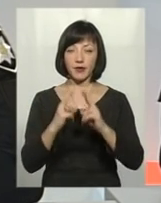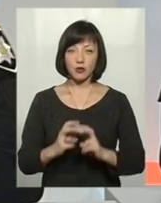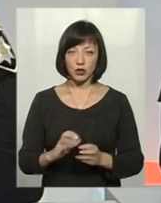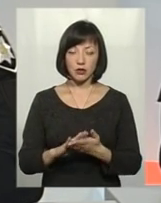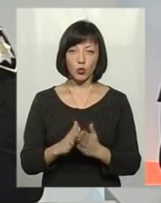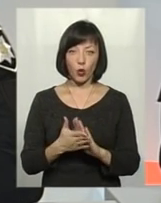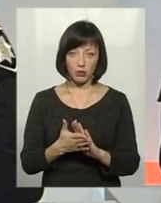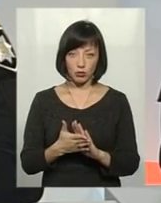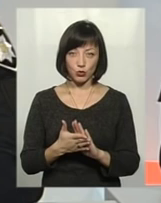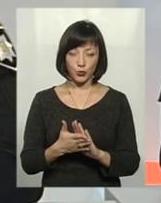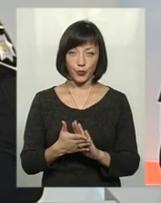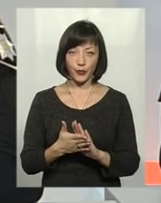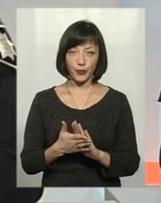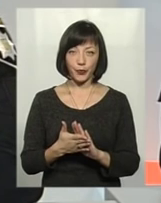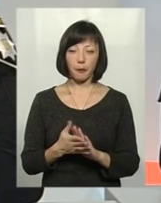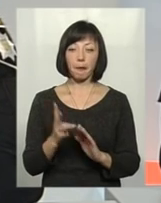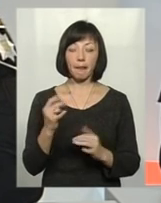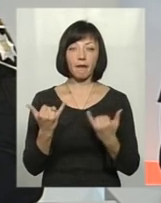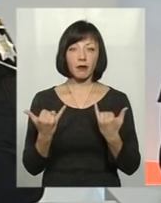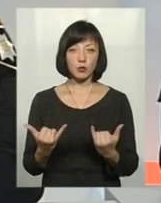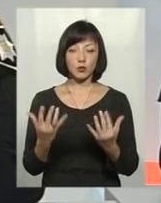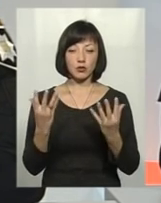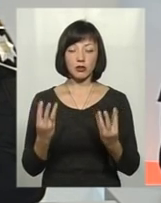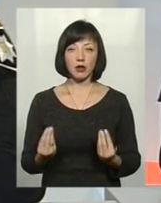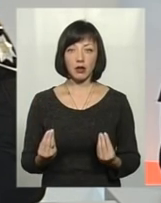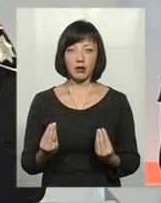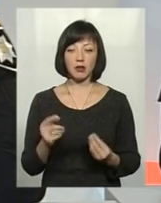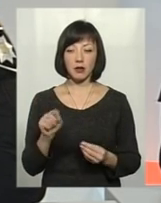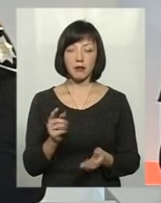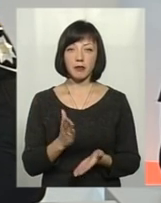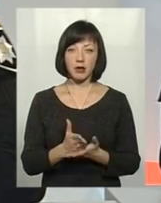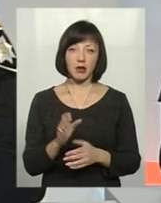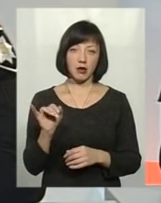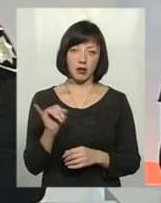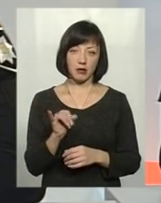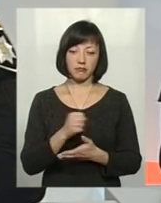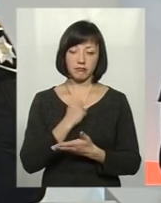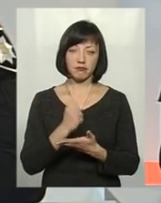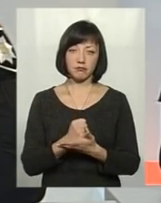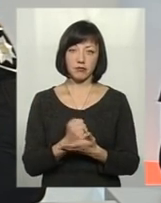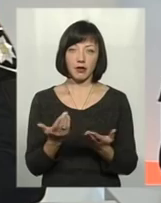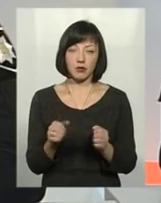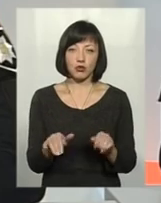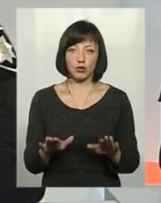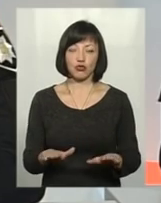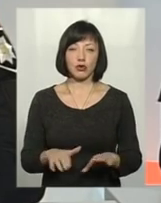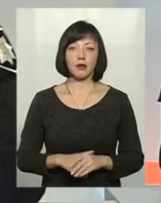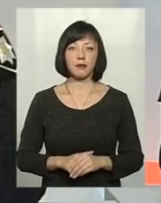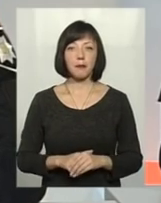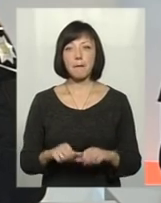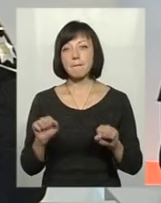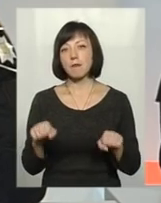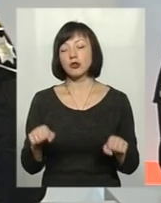ситуацію на сьогоднішній день, яка там є, і приймемо якесь відповідне рішення.